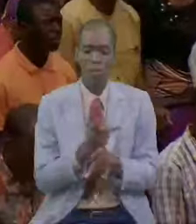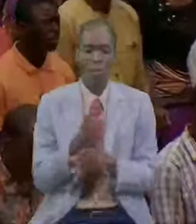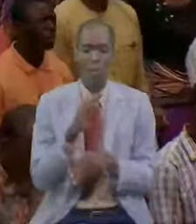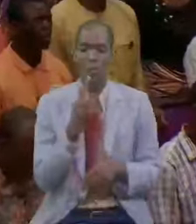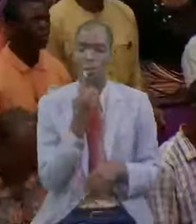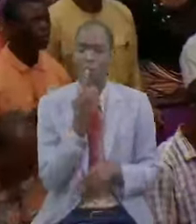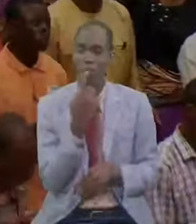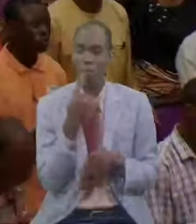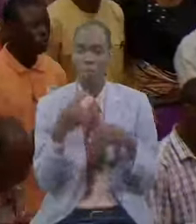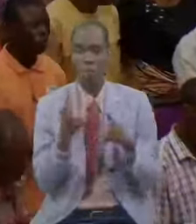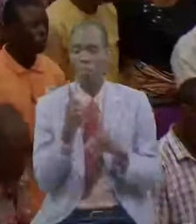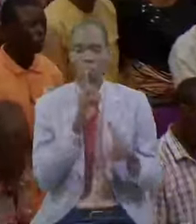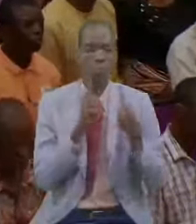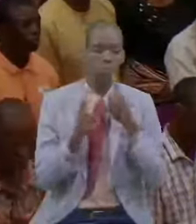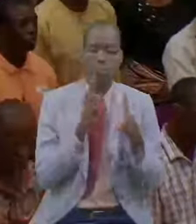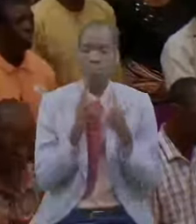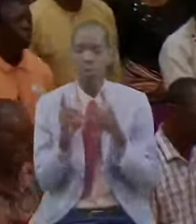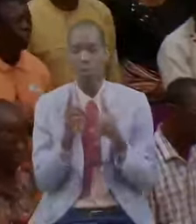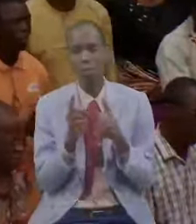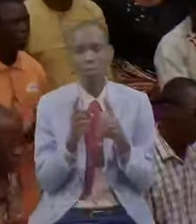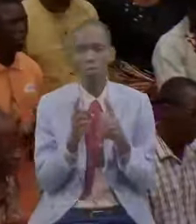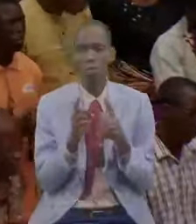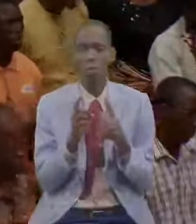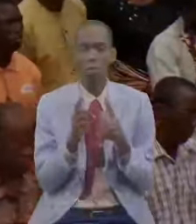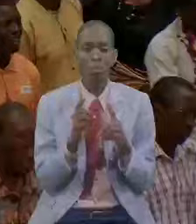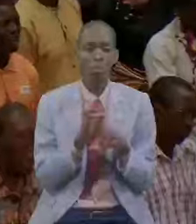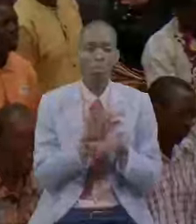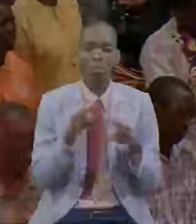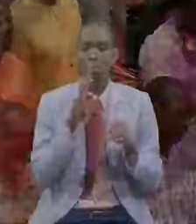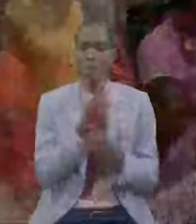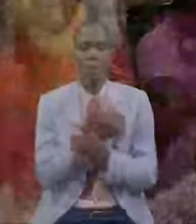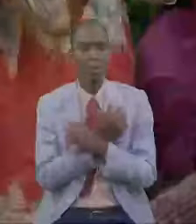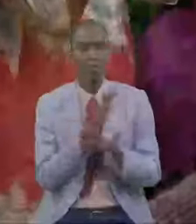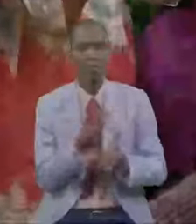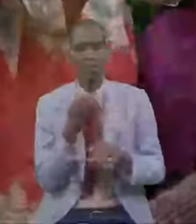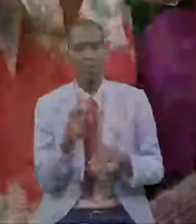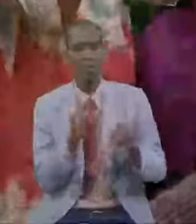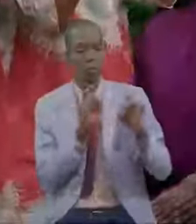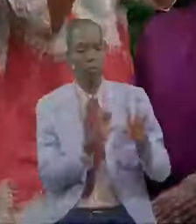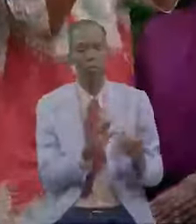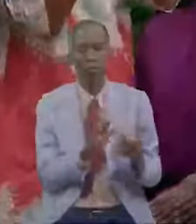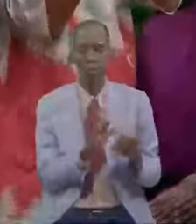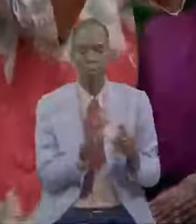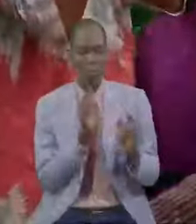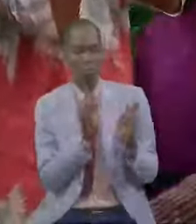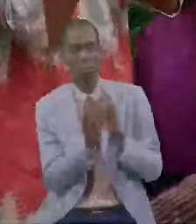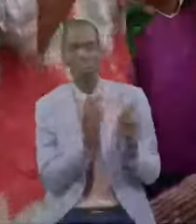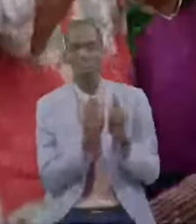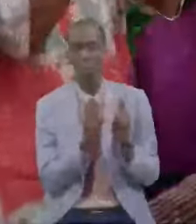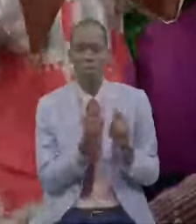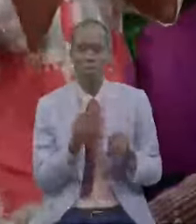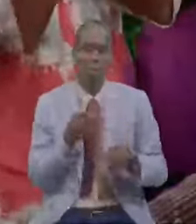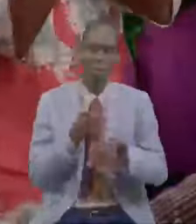Bridez votre langue. Pas de parole de haine, pas de parole de méchanceté,